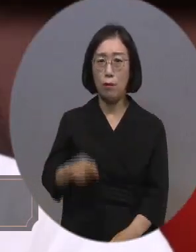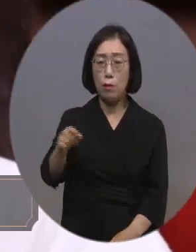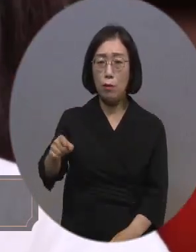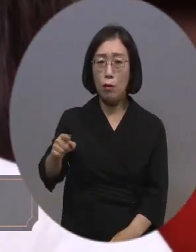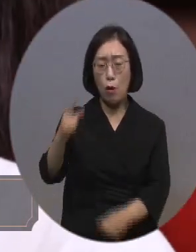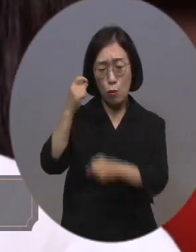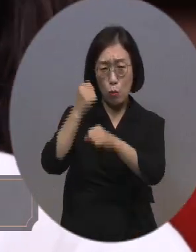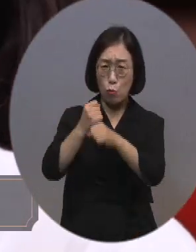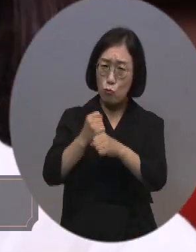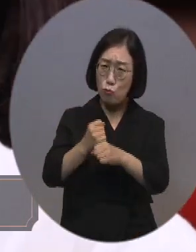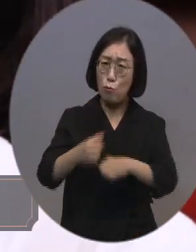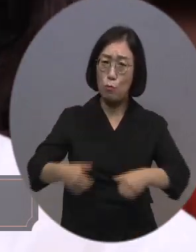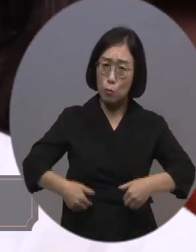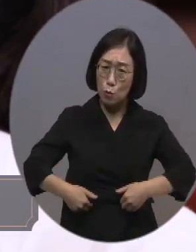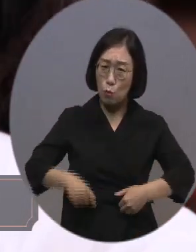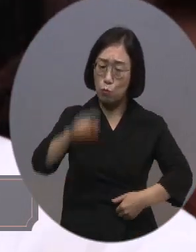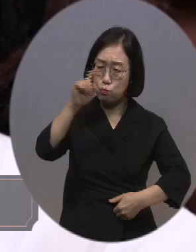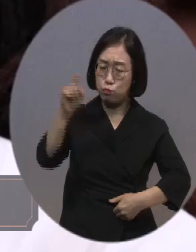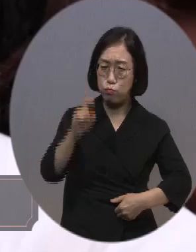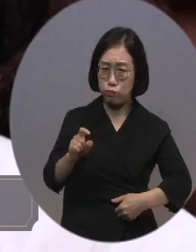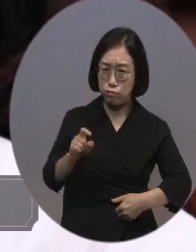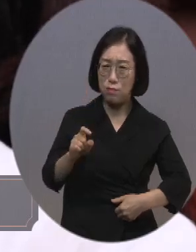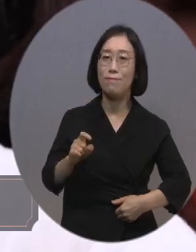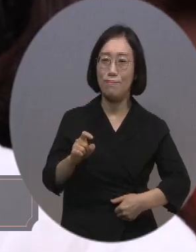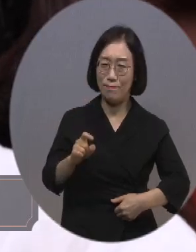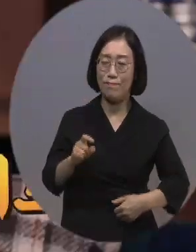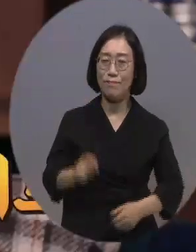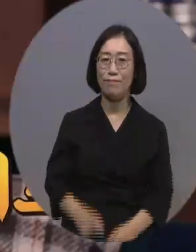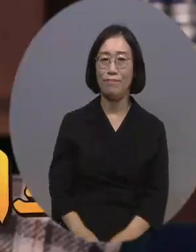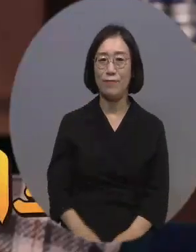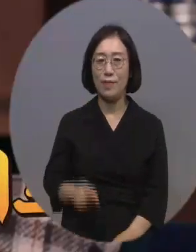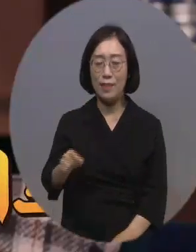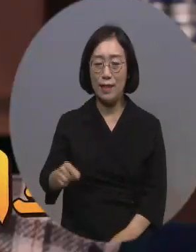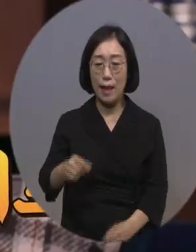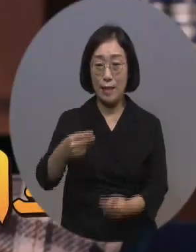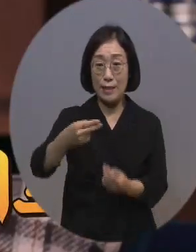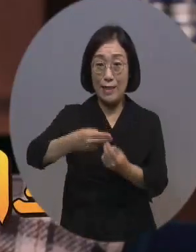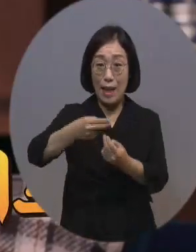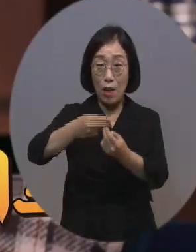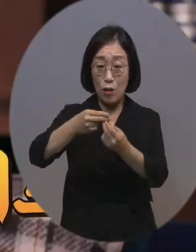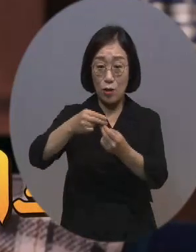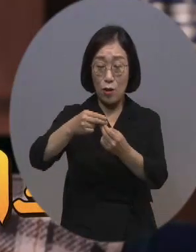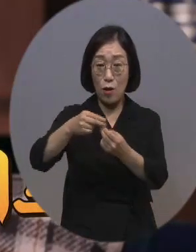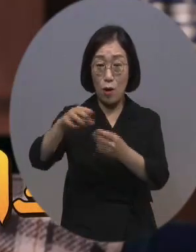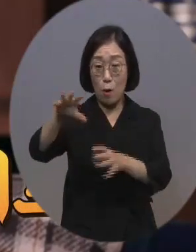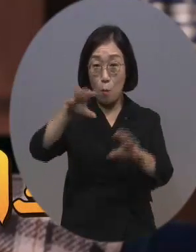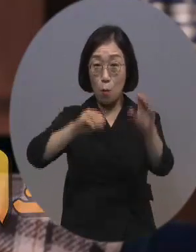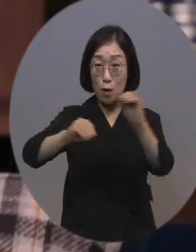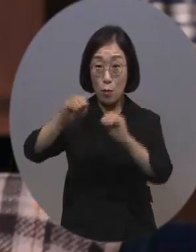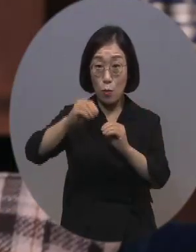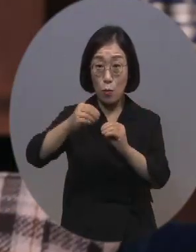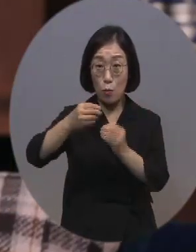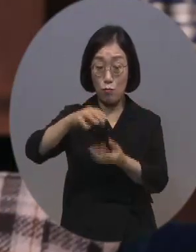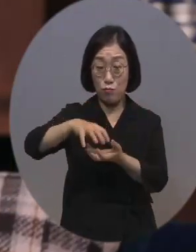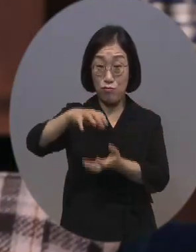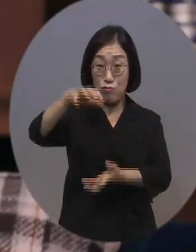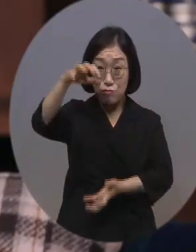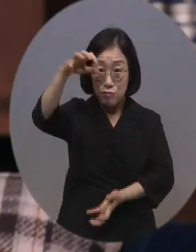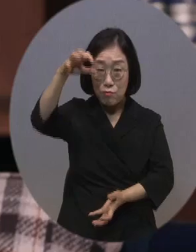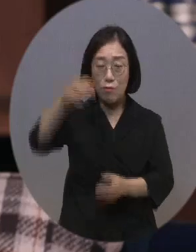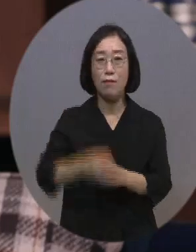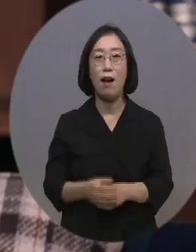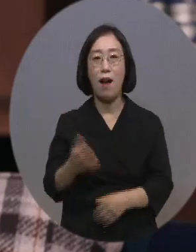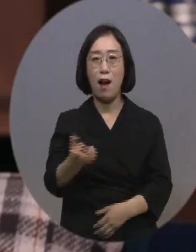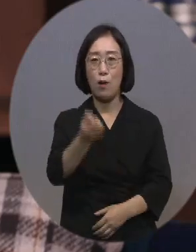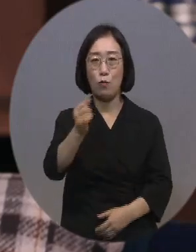무슨 연구 가치가 있지? 진짜 저는 개인적으로 그렇게 생각했습니다. 그게 모이고 엄청 모였으면 데이터로 갖고 계시다는 건데